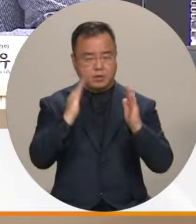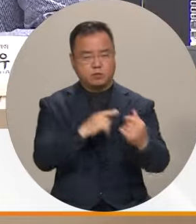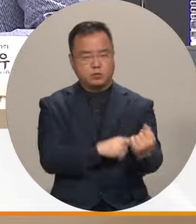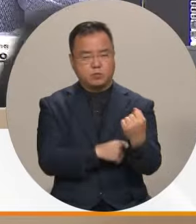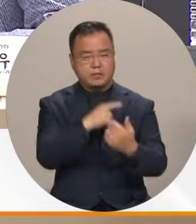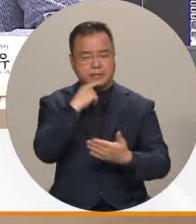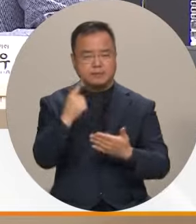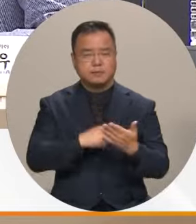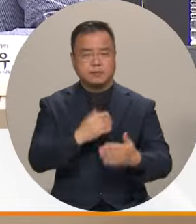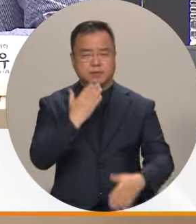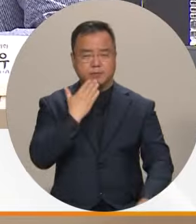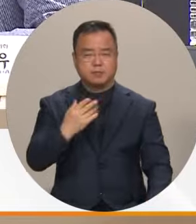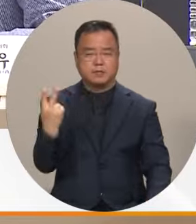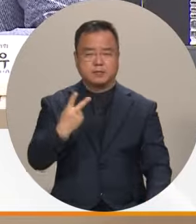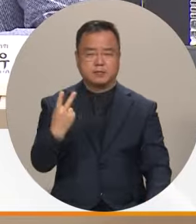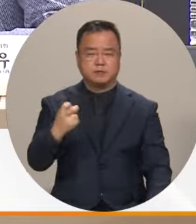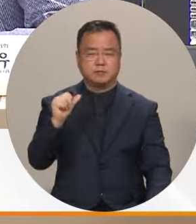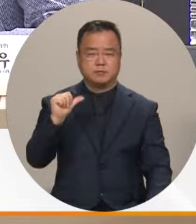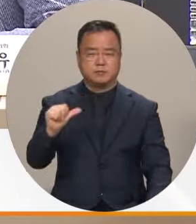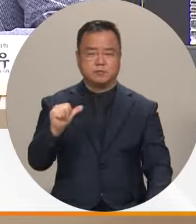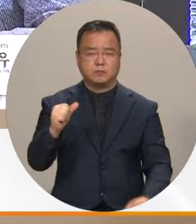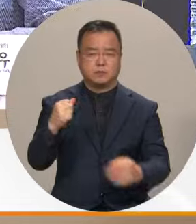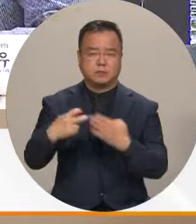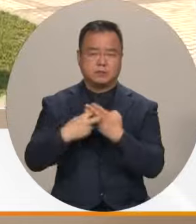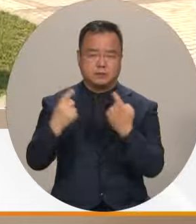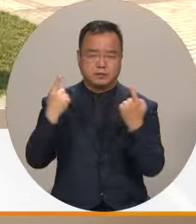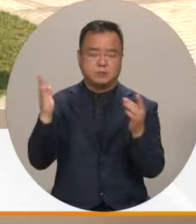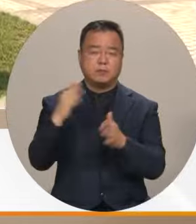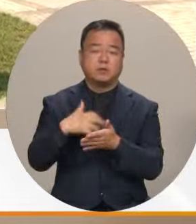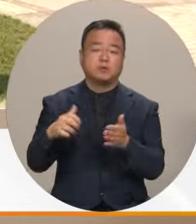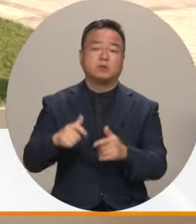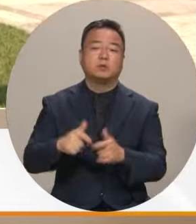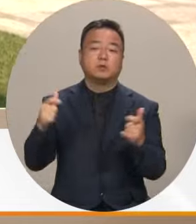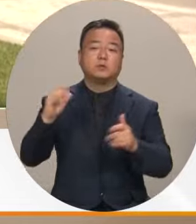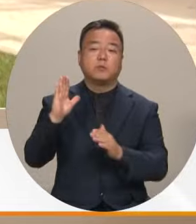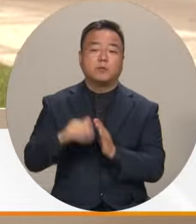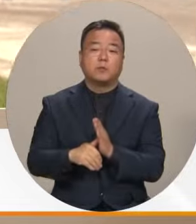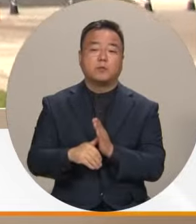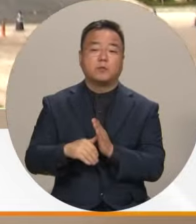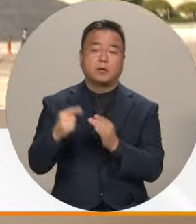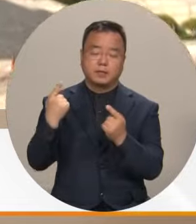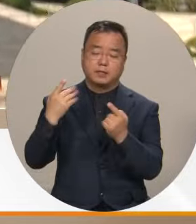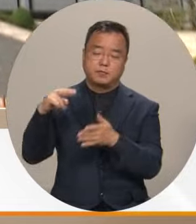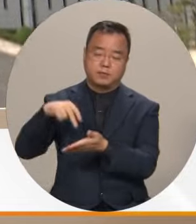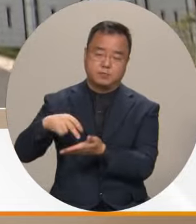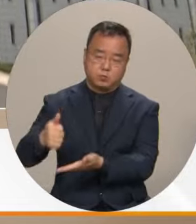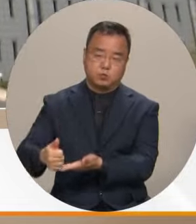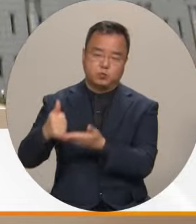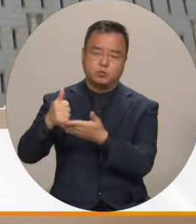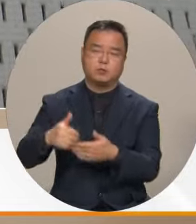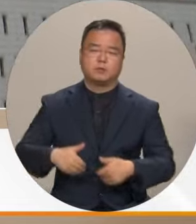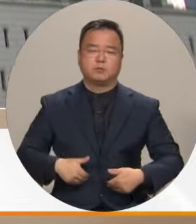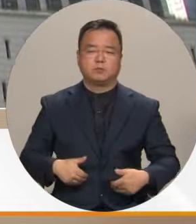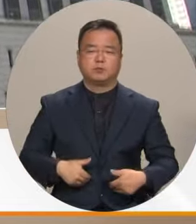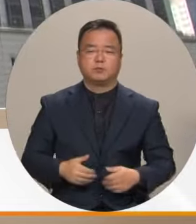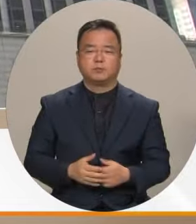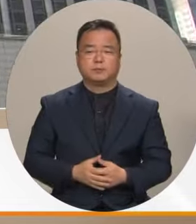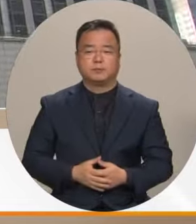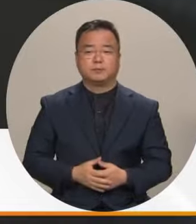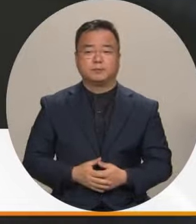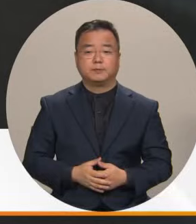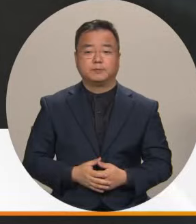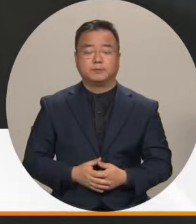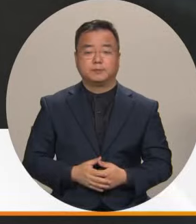2025년 이후에 의대 증원 숫자를 정할 때 대학측의 의견을 존중해서 정하라고 권고했습니다 예